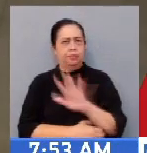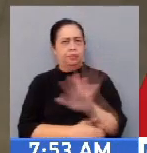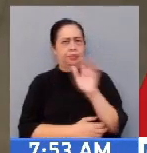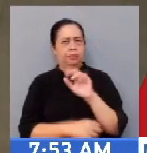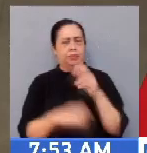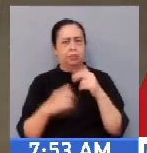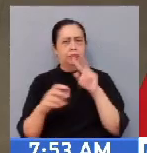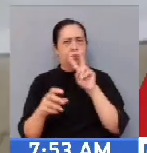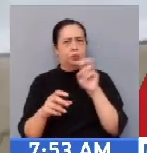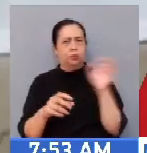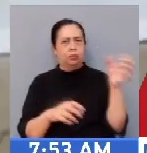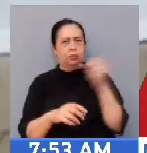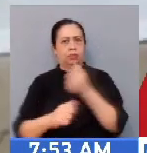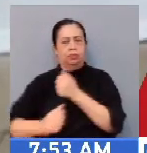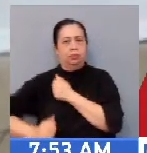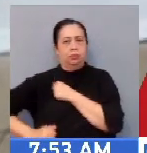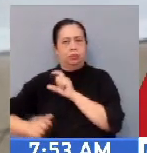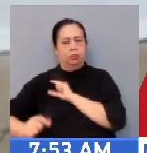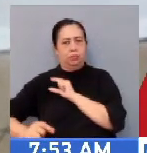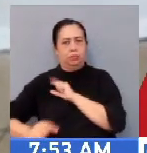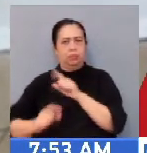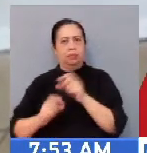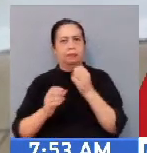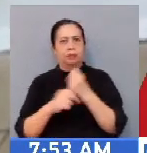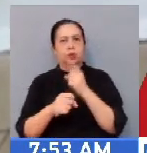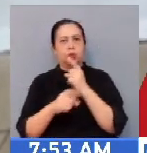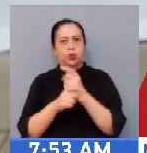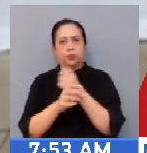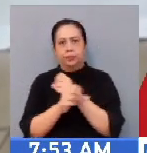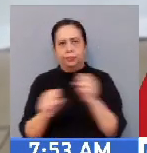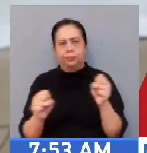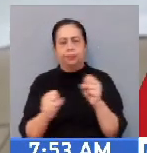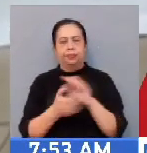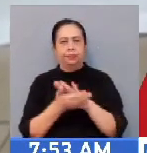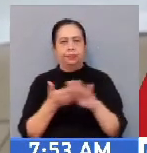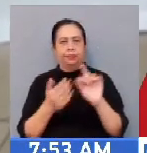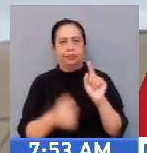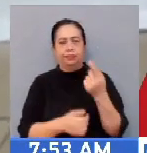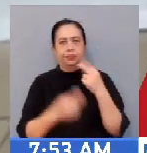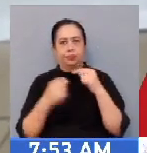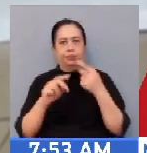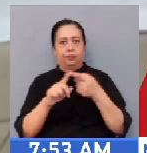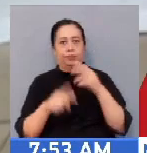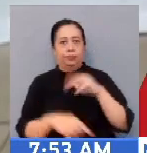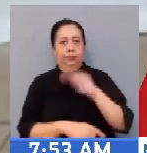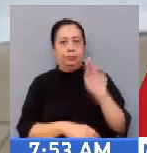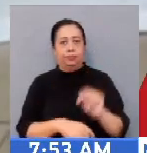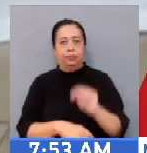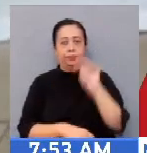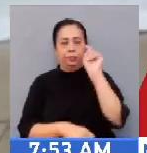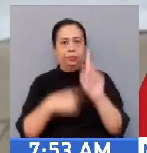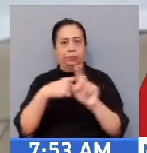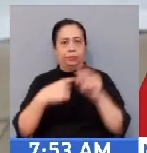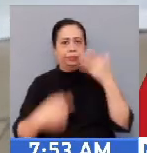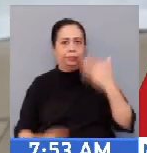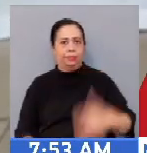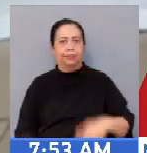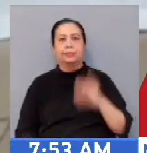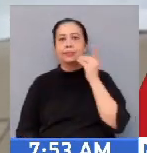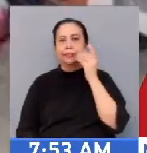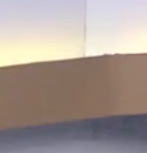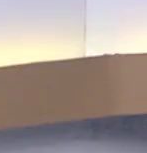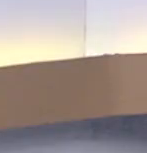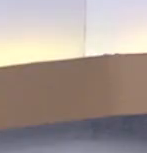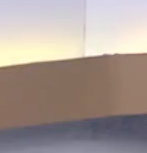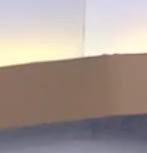masiguro ang kapayapaan at kaayusan. Yan ang unang balita mula rito sa Manila North Cemetery. Ako po si Darlene Kai, buong puso